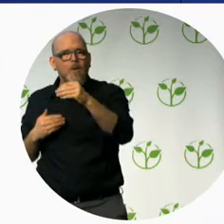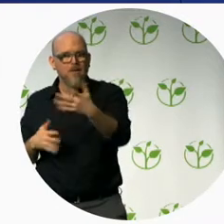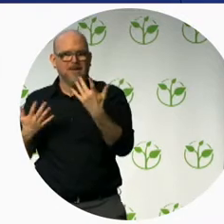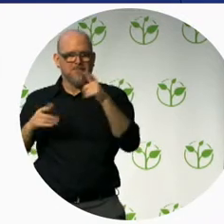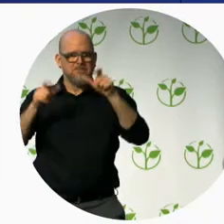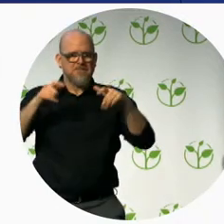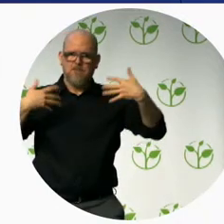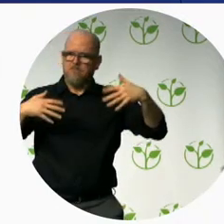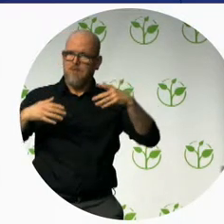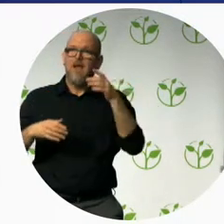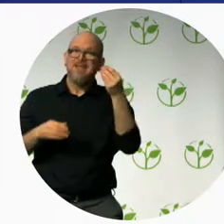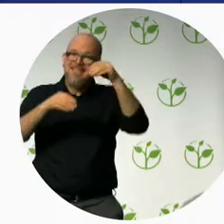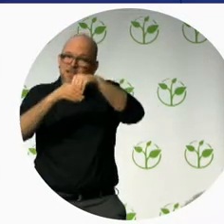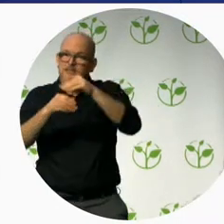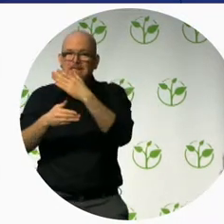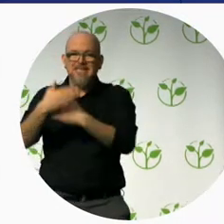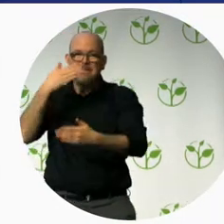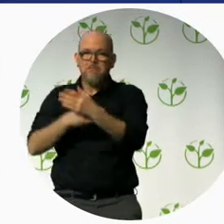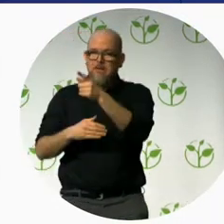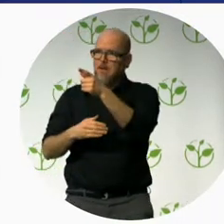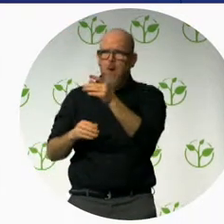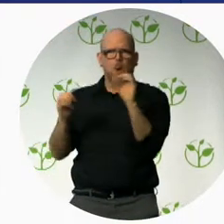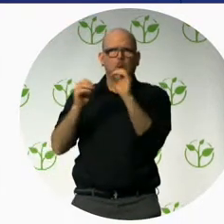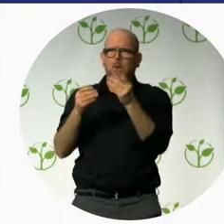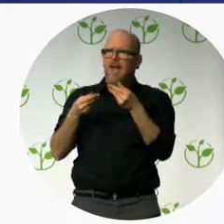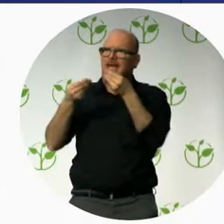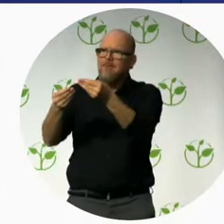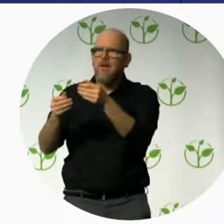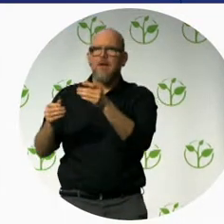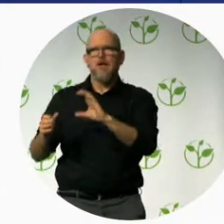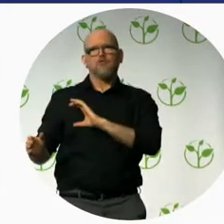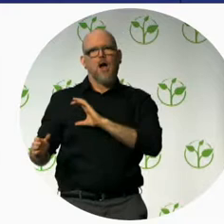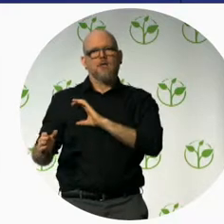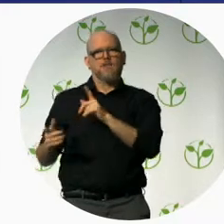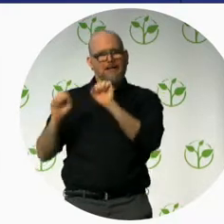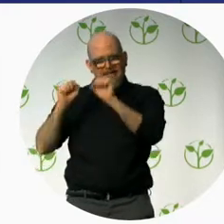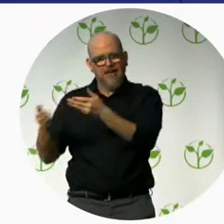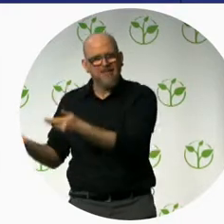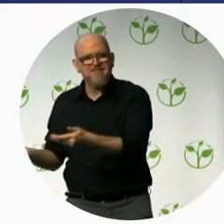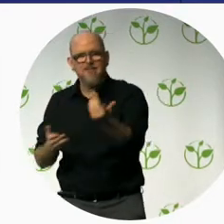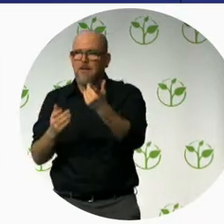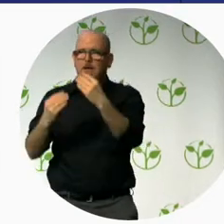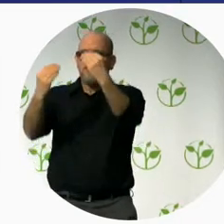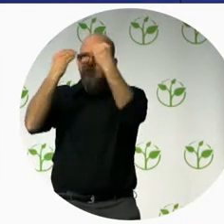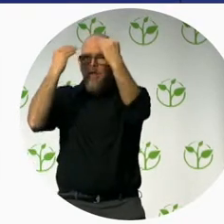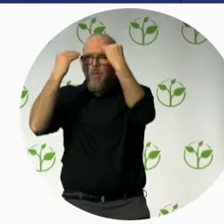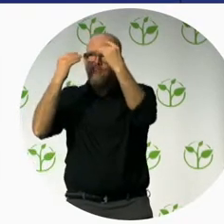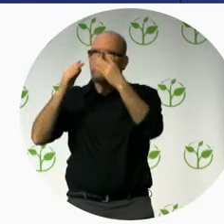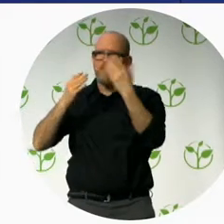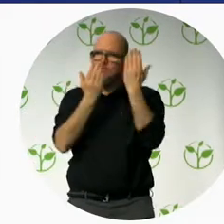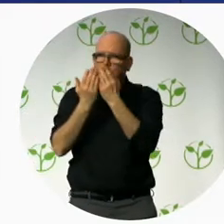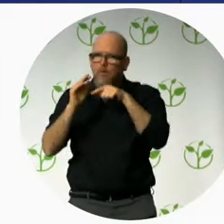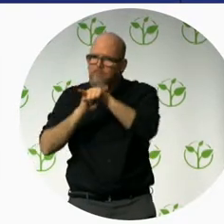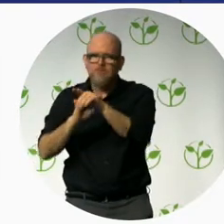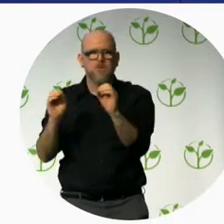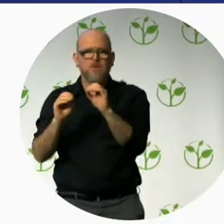A naturalna konsekwencja tego pozwala jest to, w którym wszyscy mogą mieć